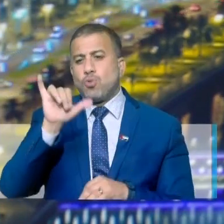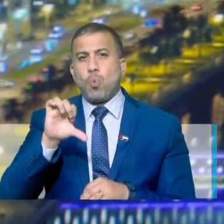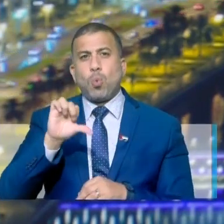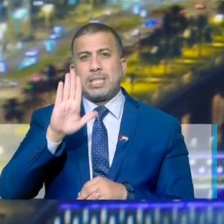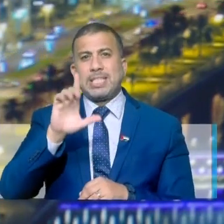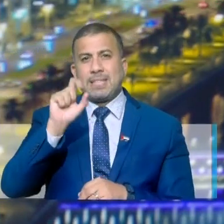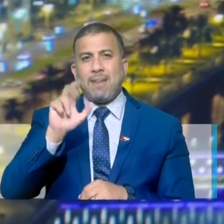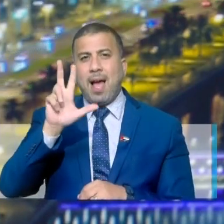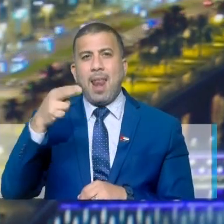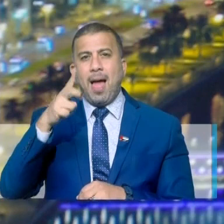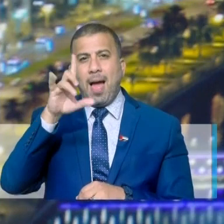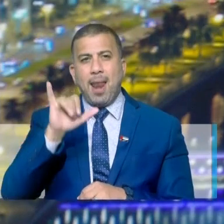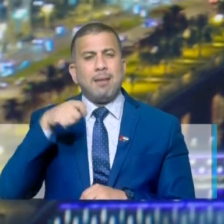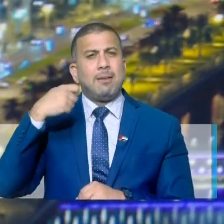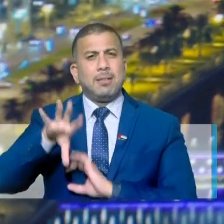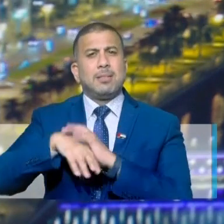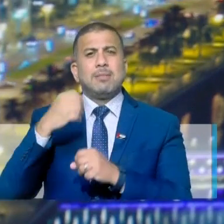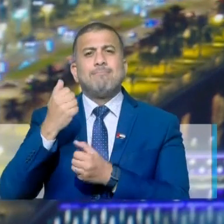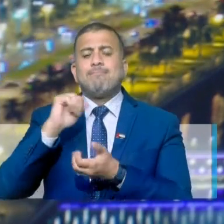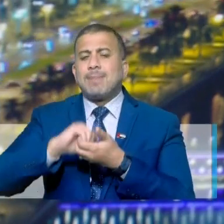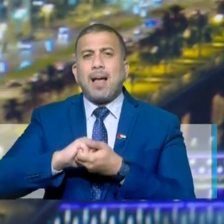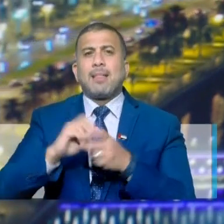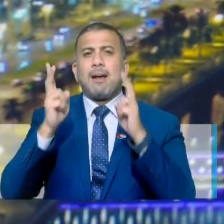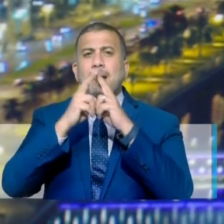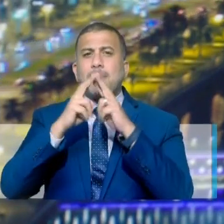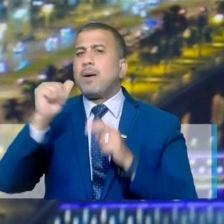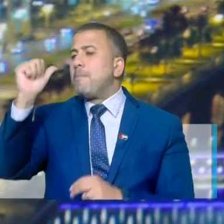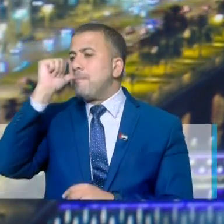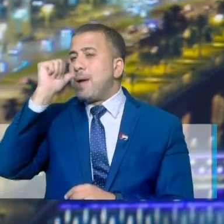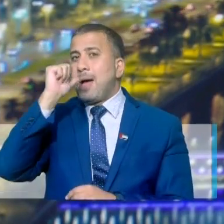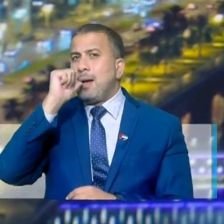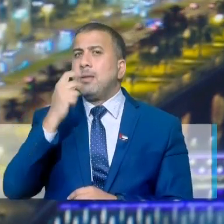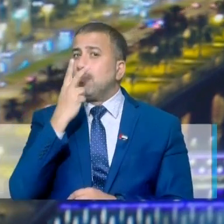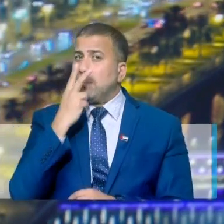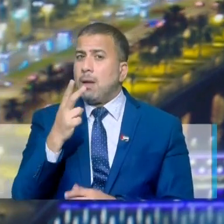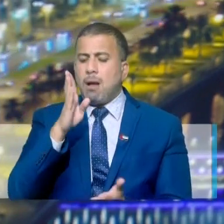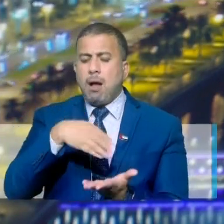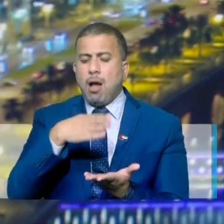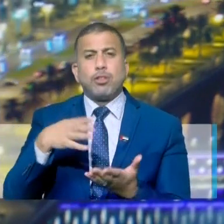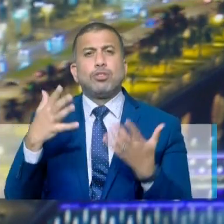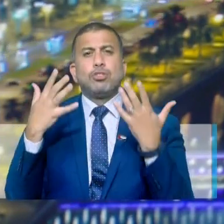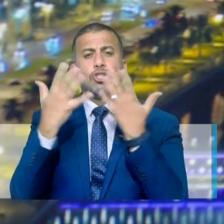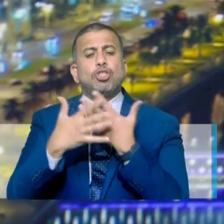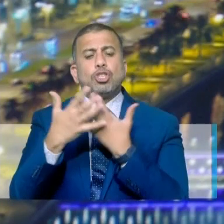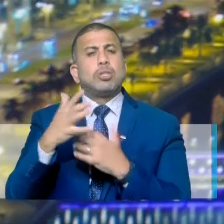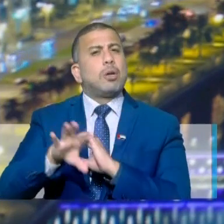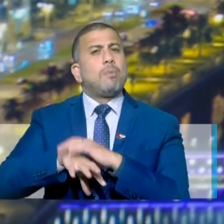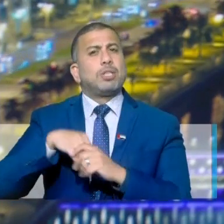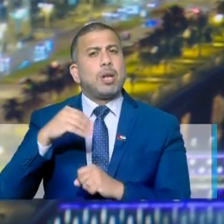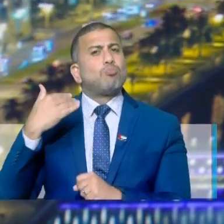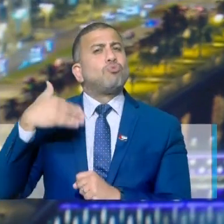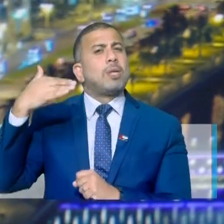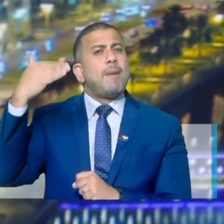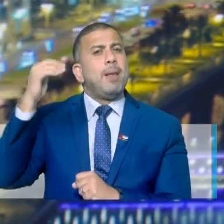ال علي الرئيس التنفيذي لشركه الاتحاد للكهرباء والماء للاطلاع على خطط الشركه ومشاريعها